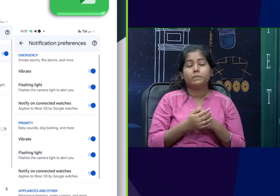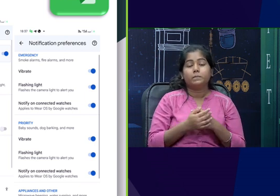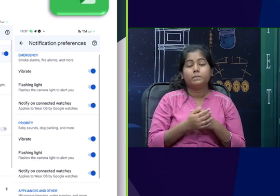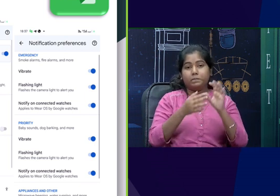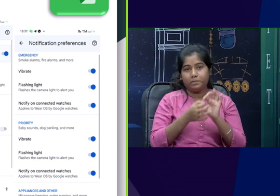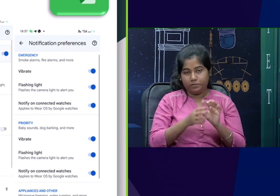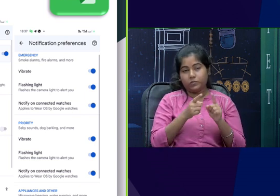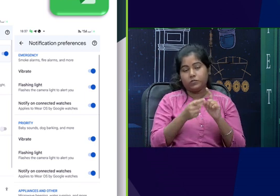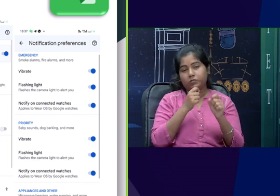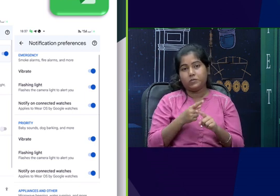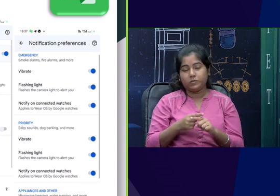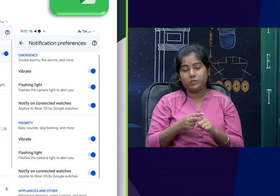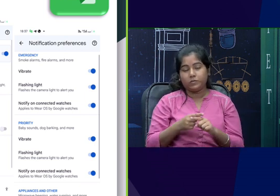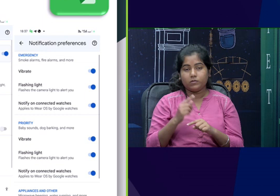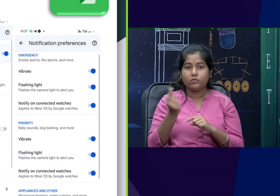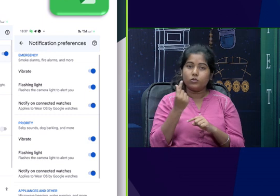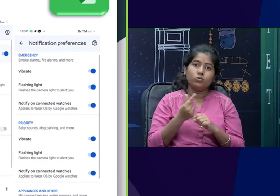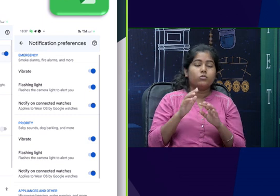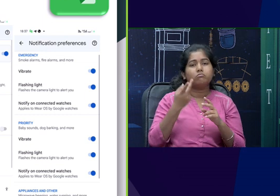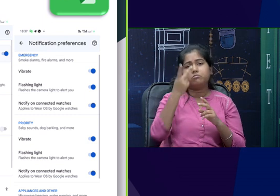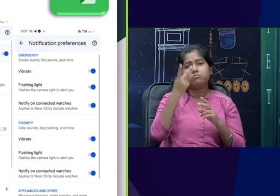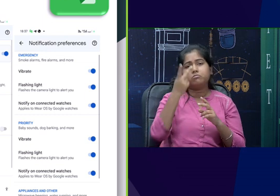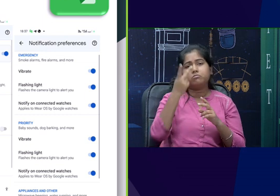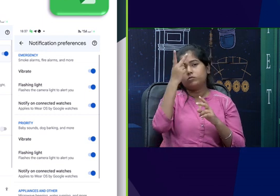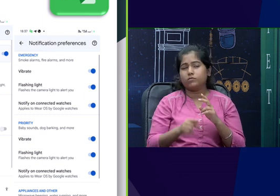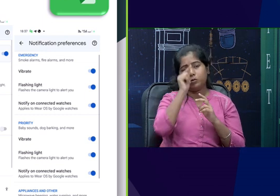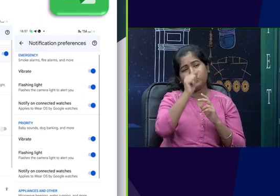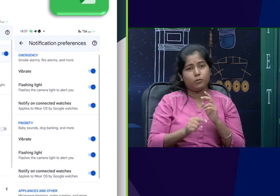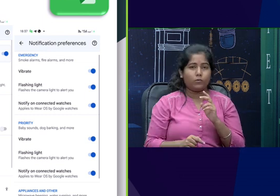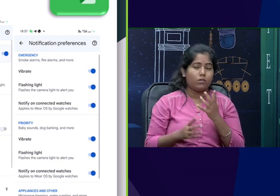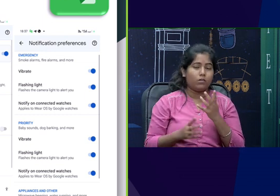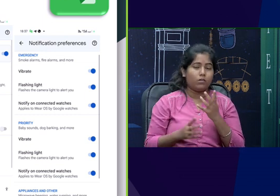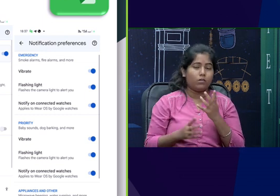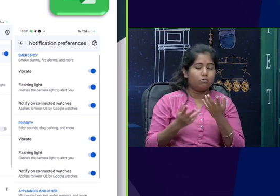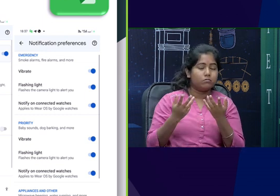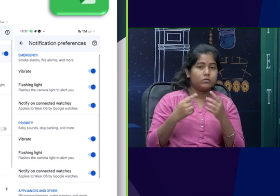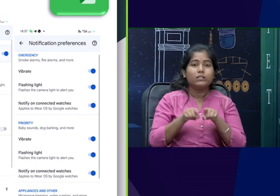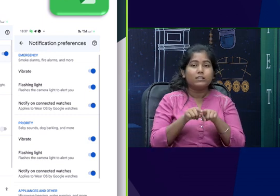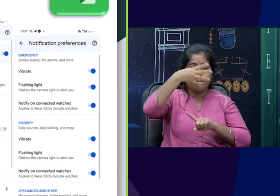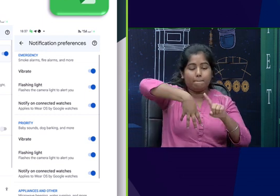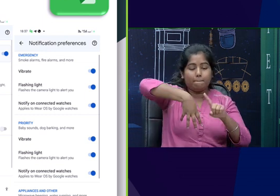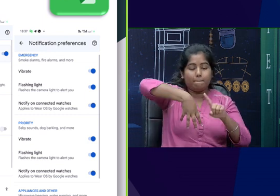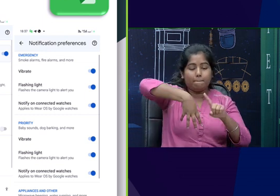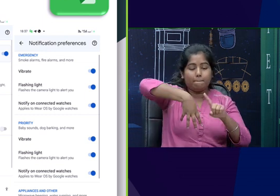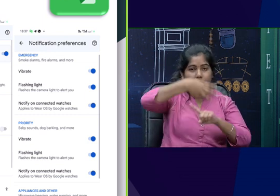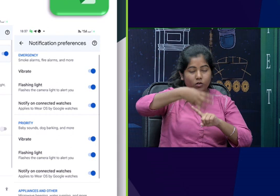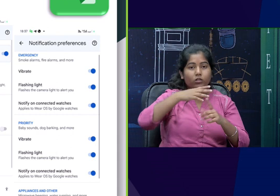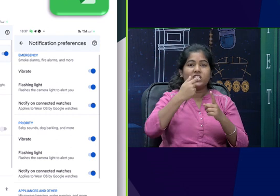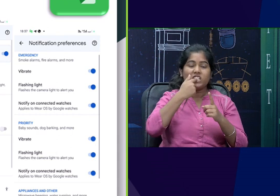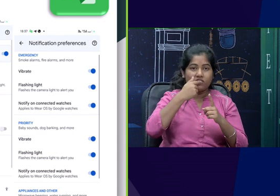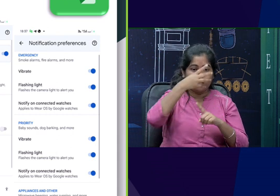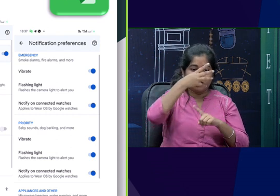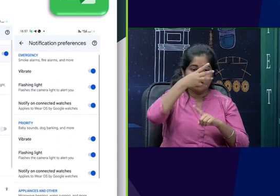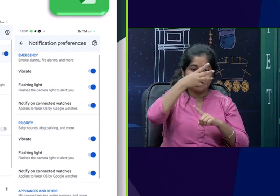कलर कंट्रास्ट जिसको होते हैं वो यूज कर सकते हैं इसमें अलग अलग, ठीक है, जैसे व्हाइट बैकग्राउंड हो गया और ब्लैक टेक्स्ट हो गया,